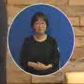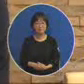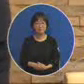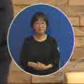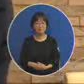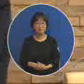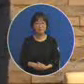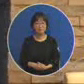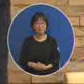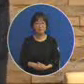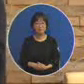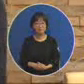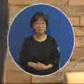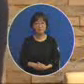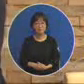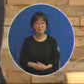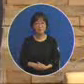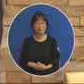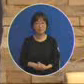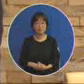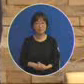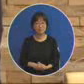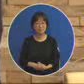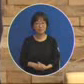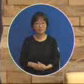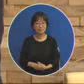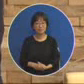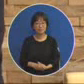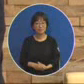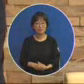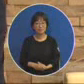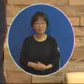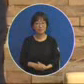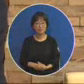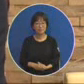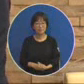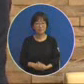신앙을 하다가 이제 가나안 땅 들어가야 되니까